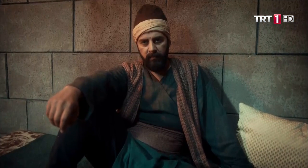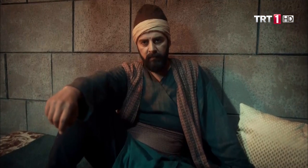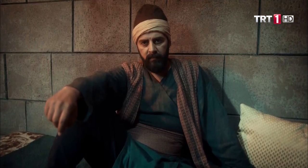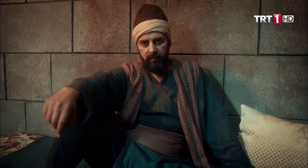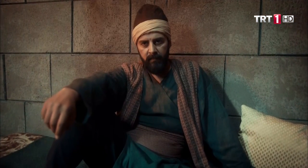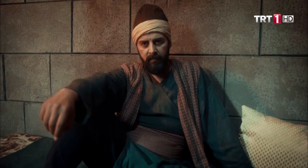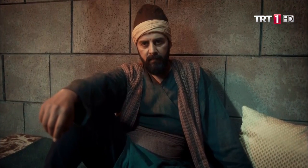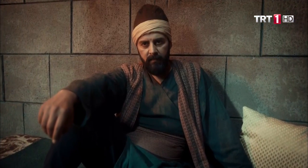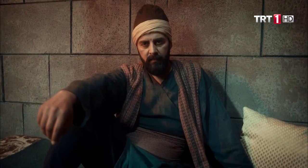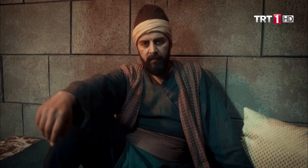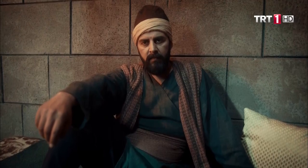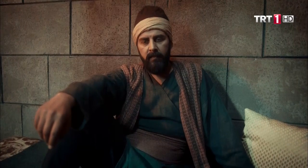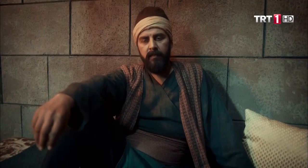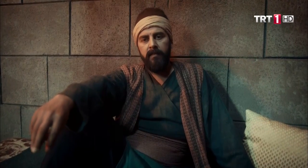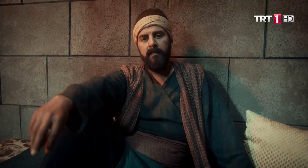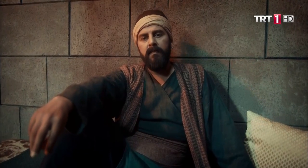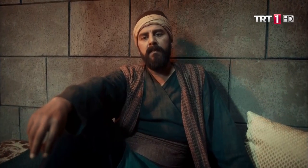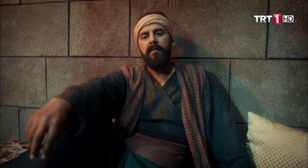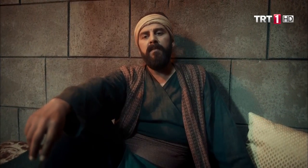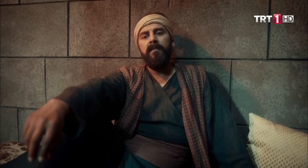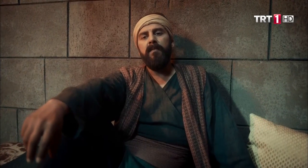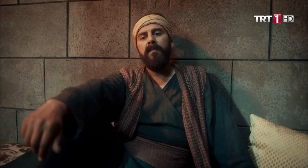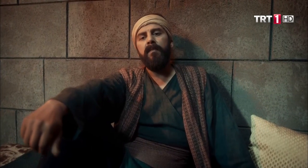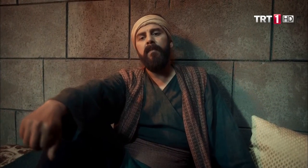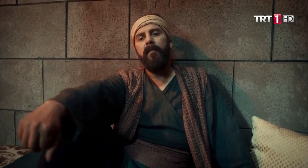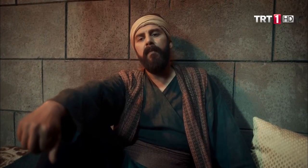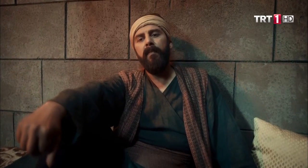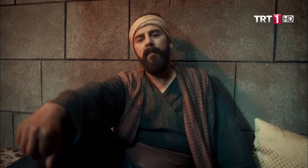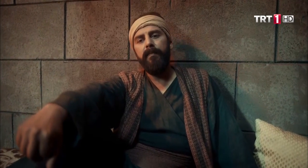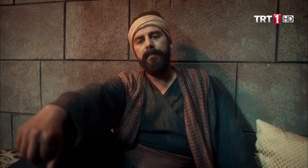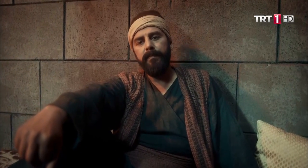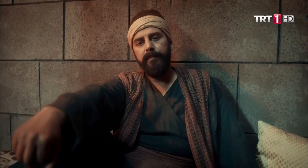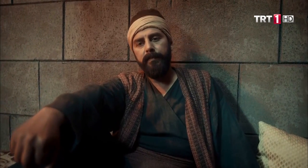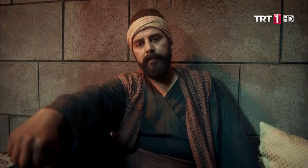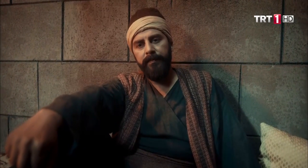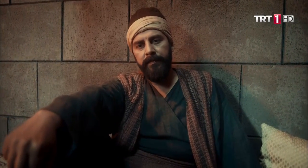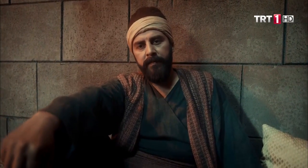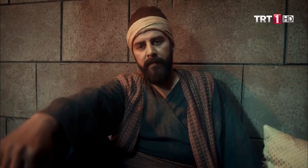Yunus hücresinden mindere oturup sırtını arkaya yaslamış, kara kara düşünüyor.